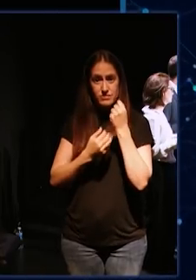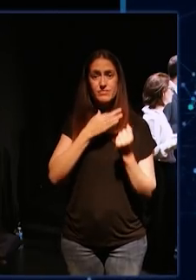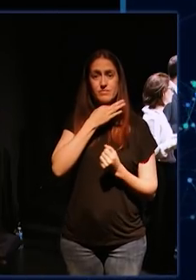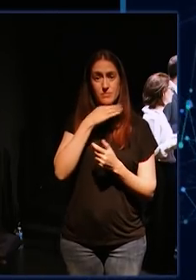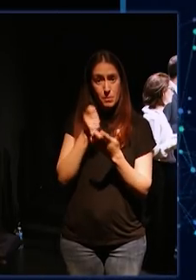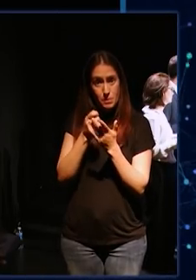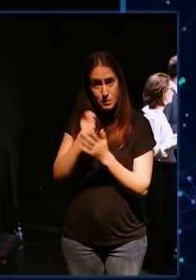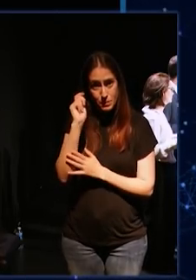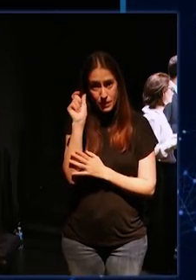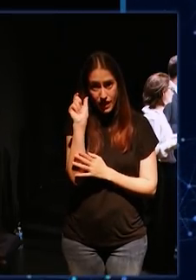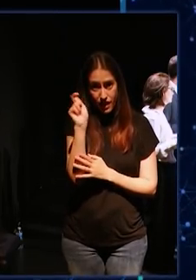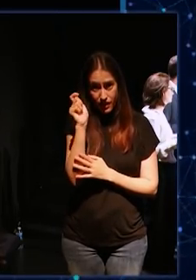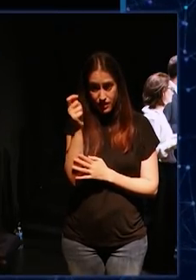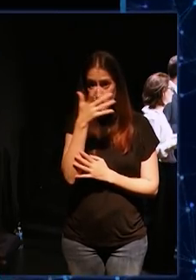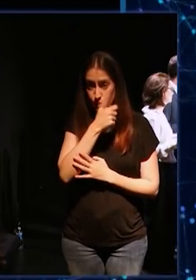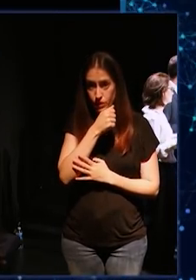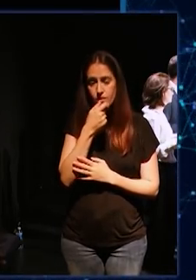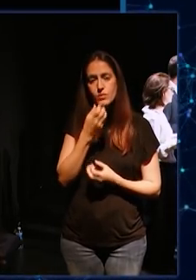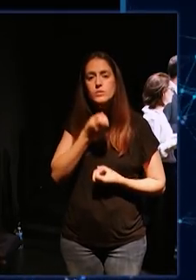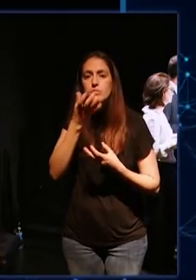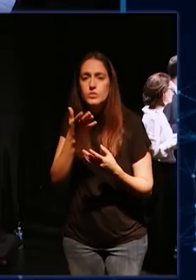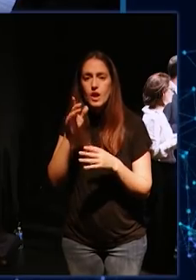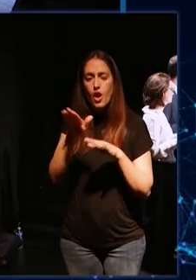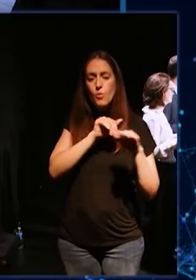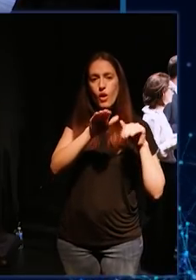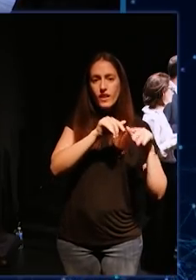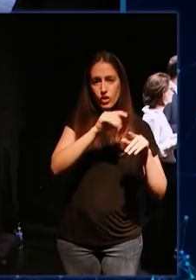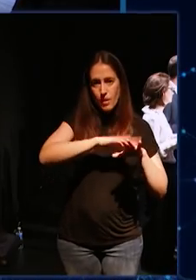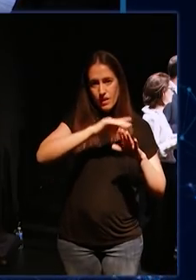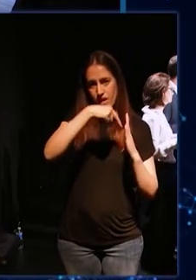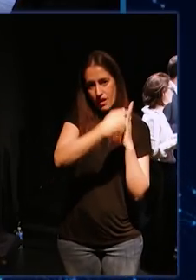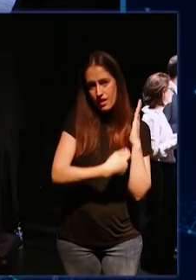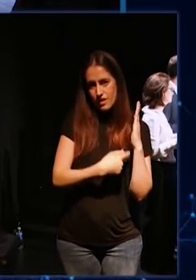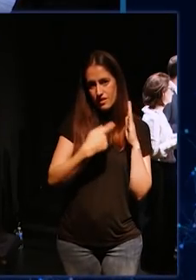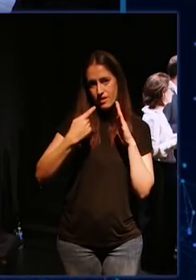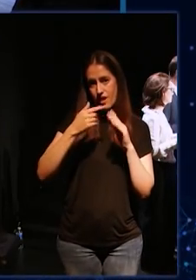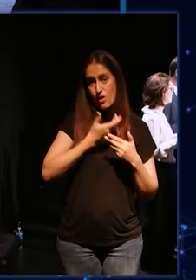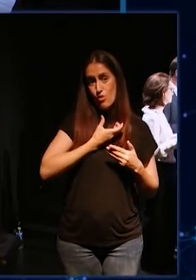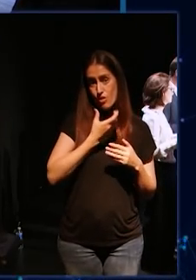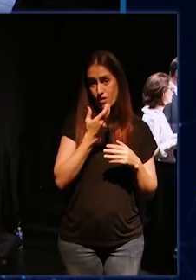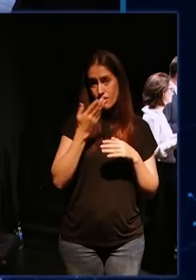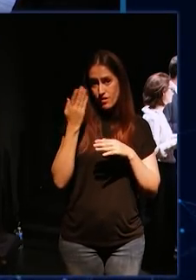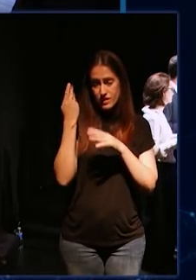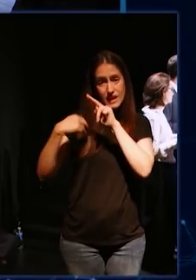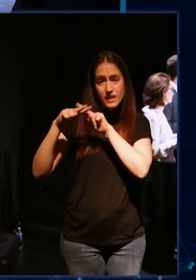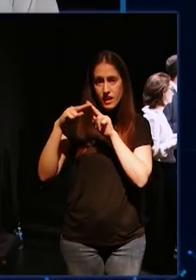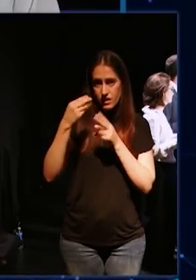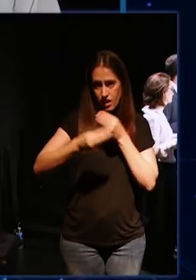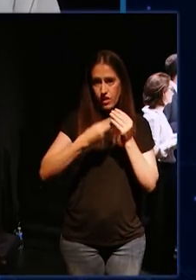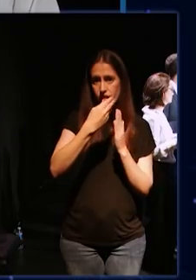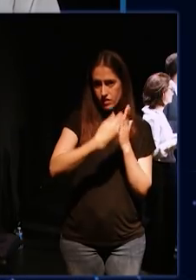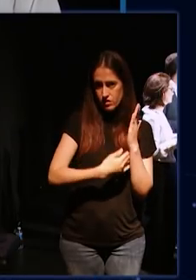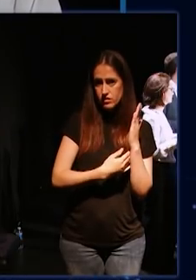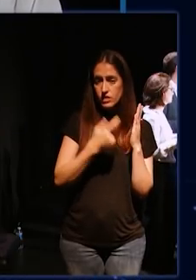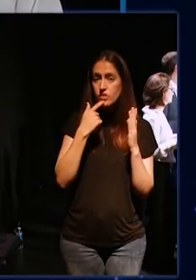lloguer, informar-los simplement de la convocatòria d'ajuts al lloguer que ofereix la Generalitat. I per posar dades, que a mi m'agrada molt sempre acompanyar el que dic amb